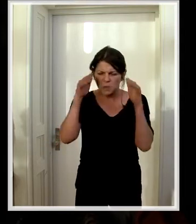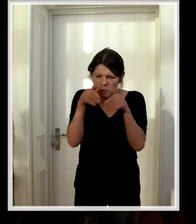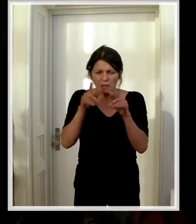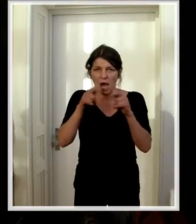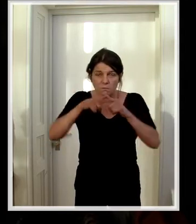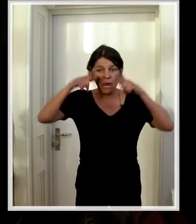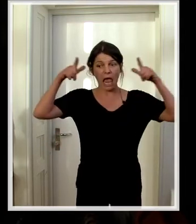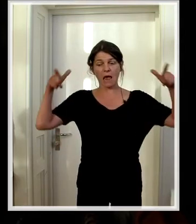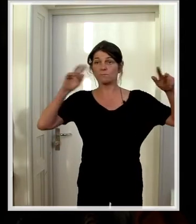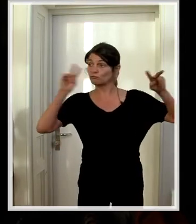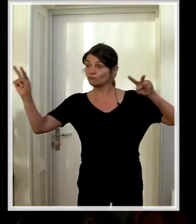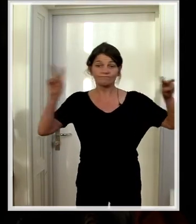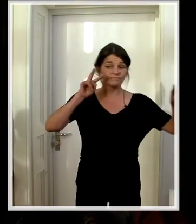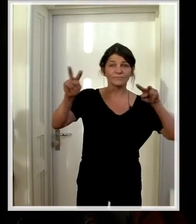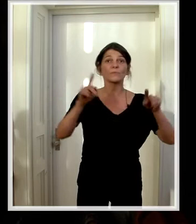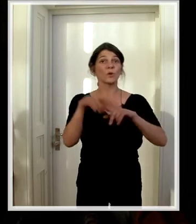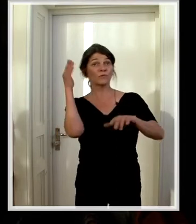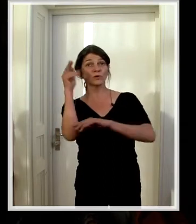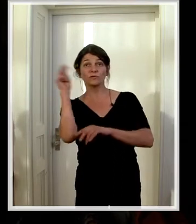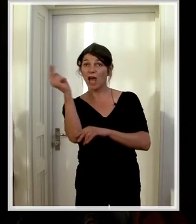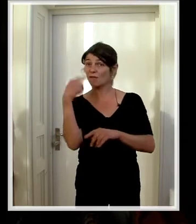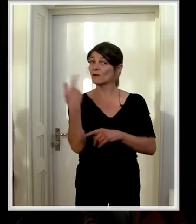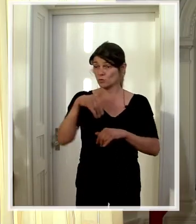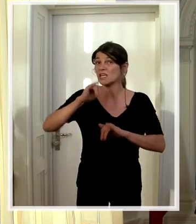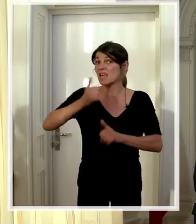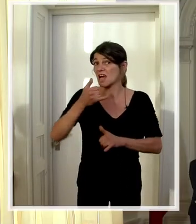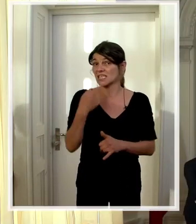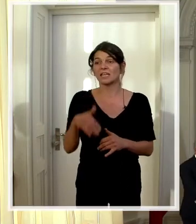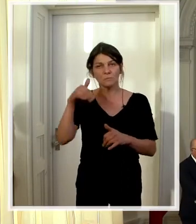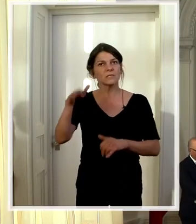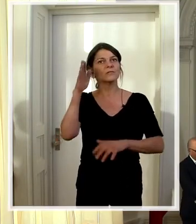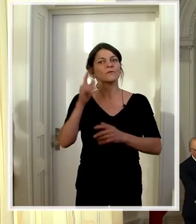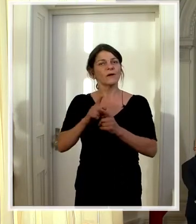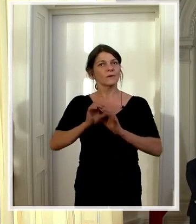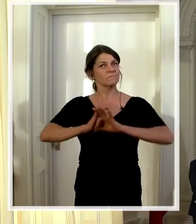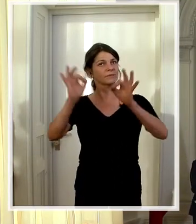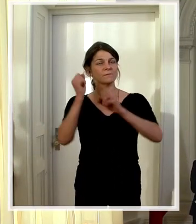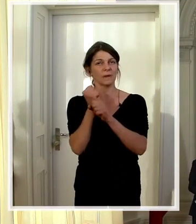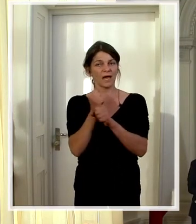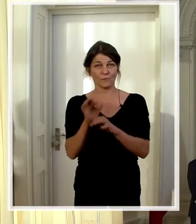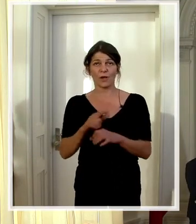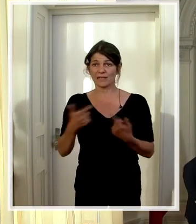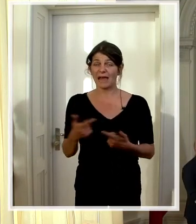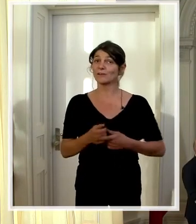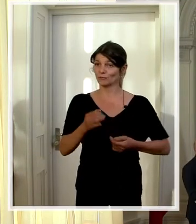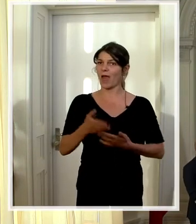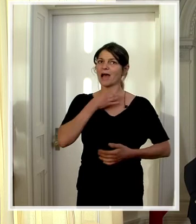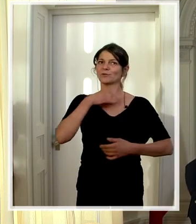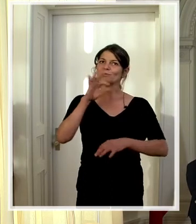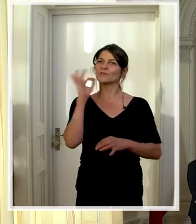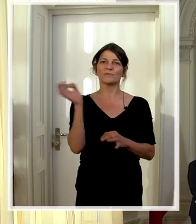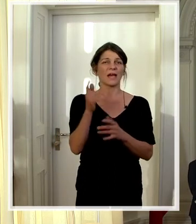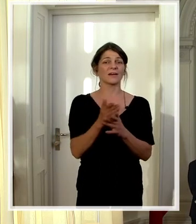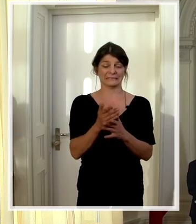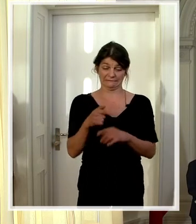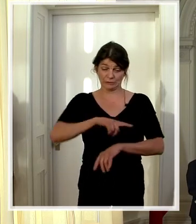schauen und wir müssen jetzt Ja sagen, damit etwas geht in dem Land. Da werden wir jetzt schon wieder Abstimmungsaufrufe. Wir sind zeitlich auch schon fast durch bei dieser Stunde. Ja, es